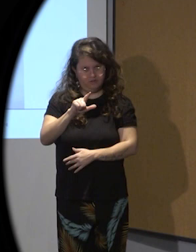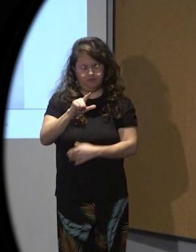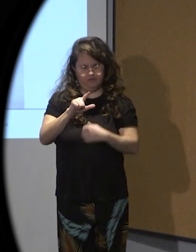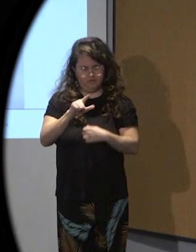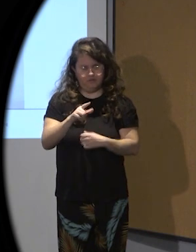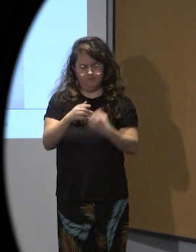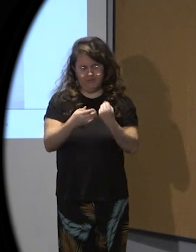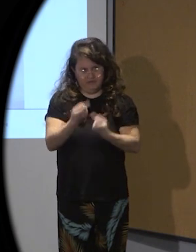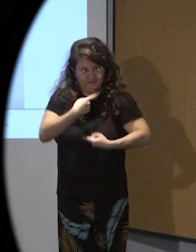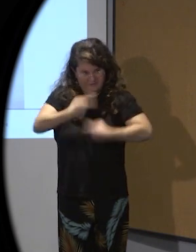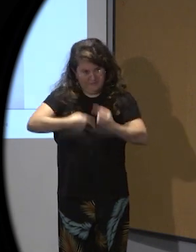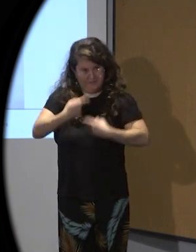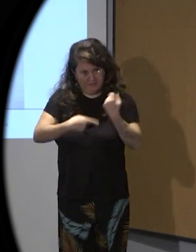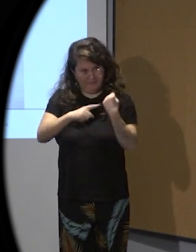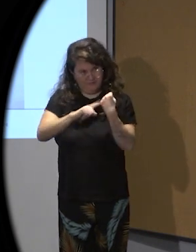d'endurance soutenue.